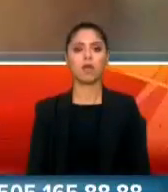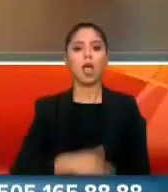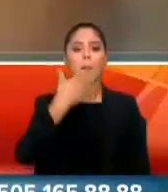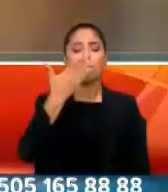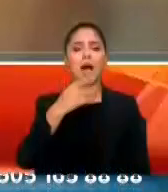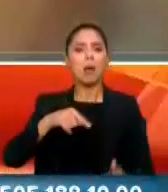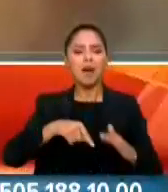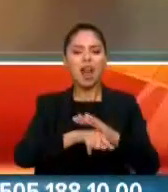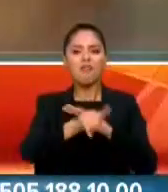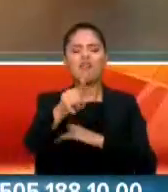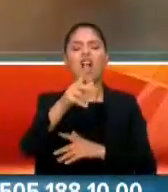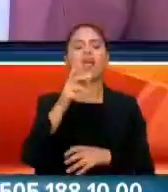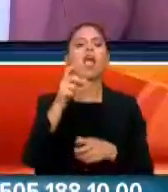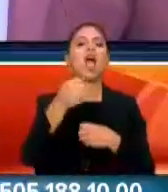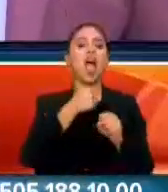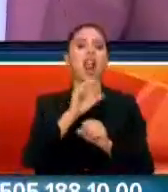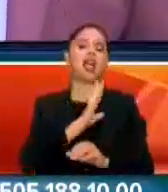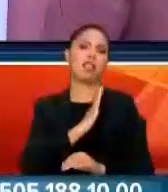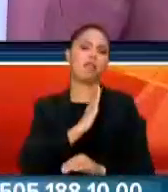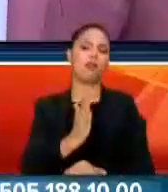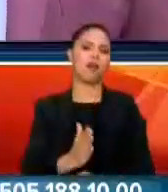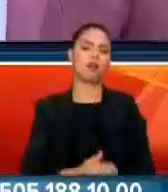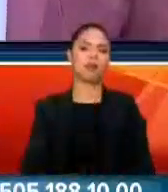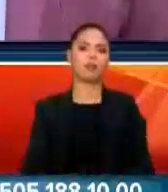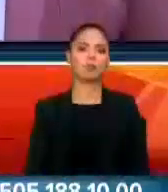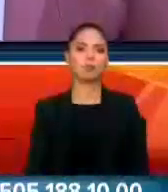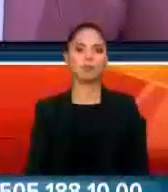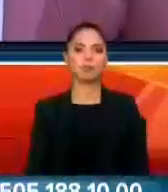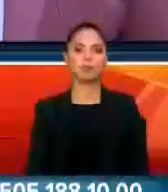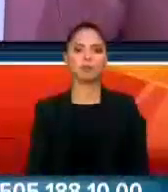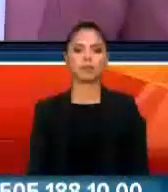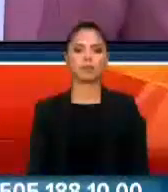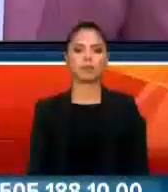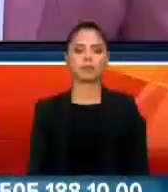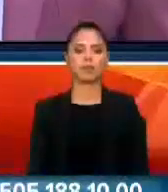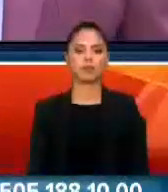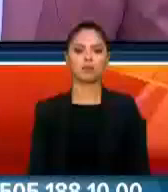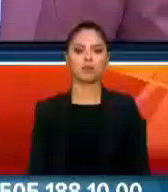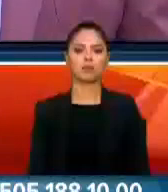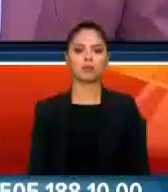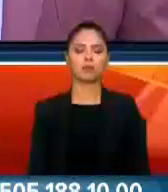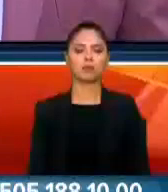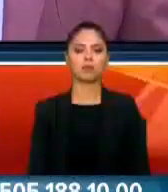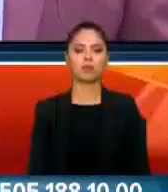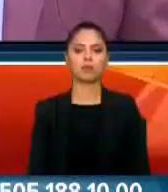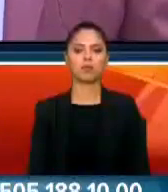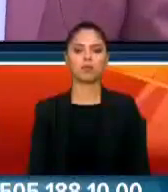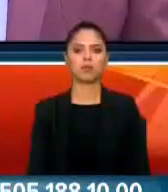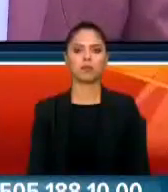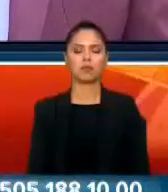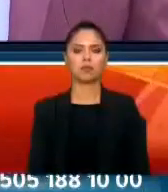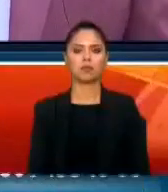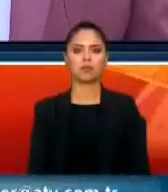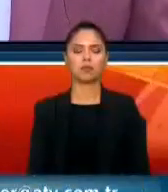Marmaray hattı hareketi kırılmaya aday bir Sismik boşluk var Marmaraereğlisi ile